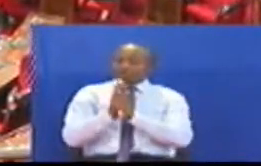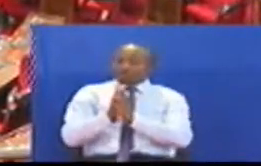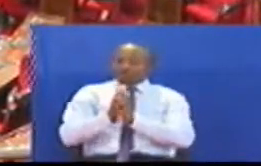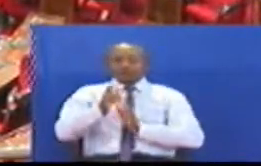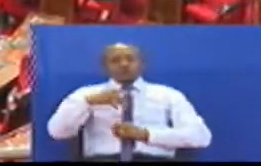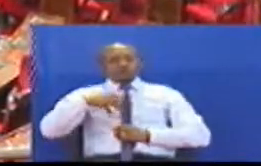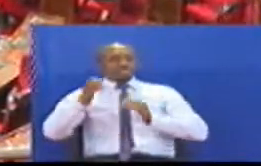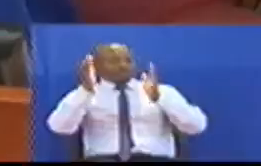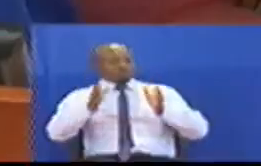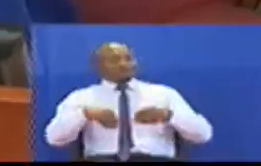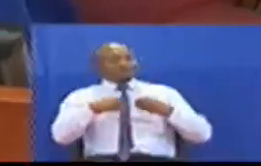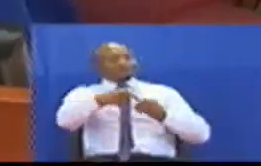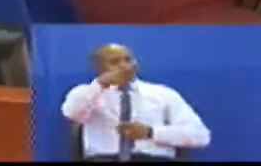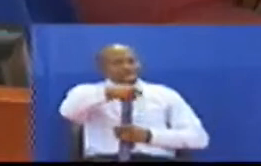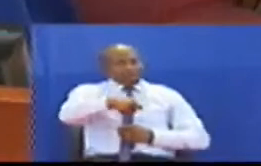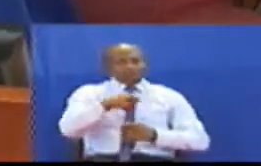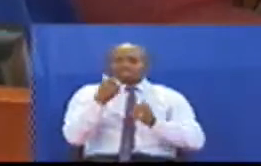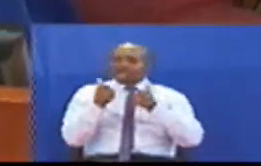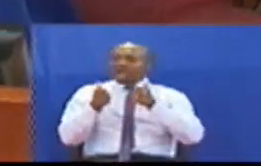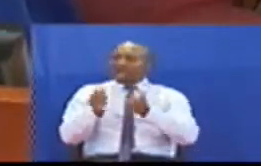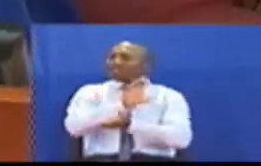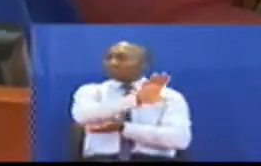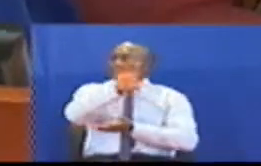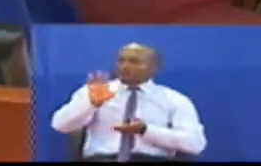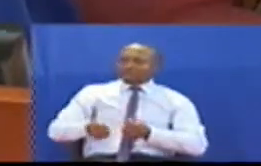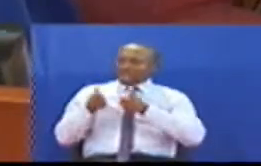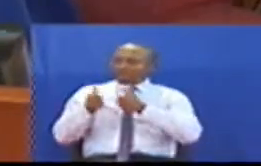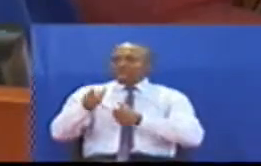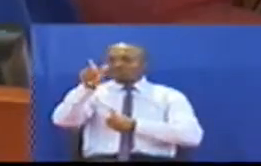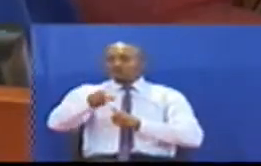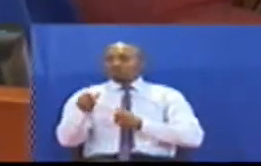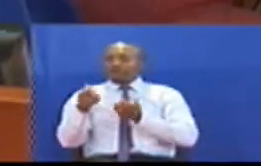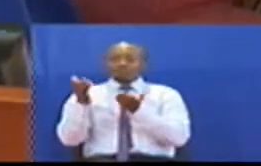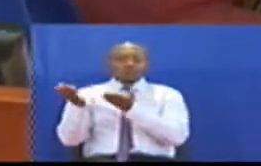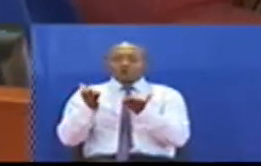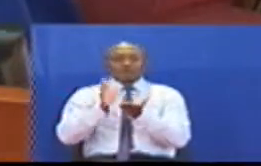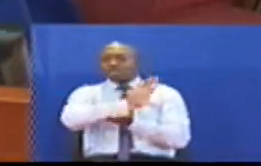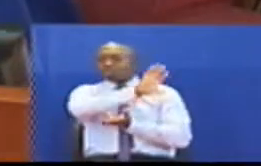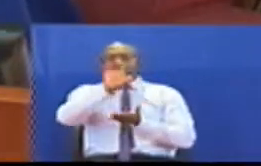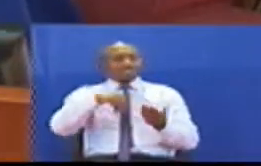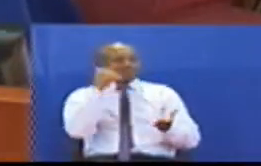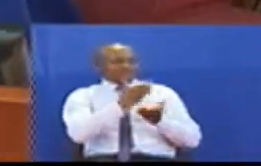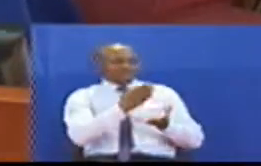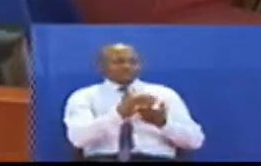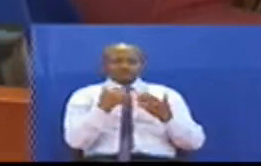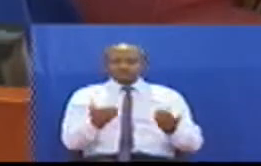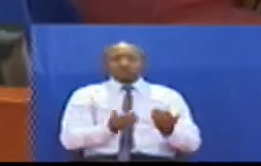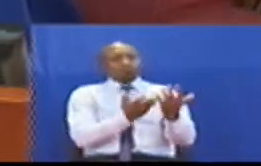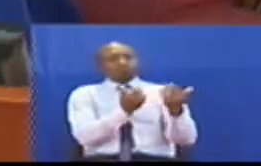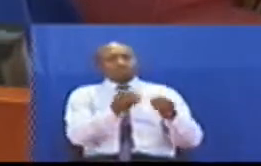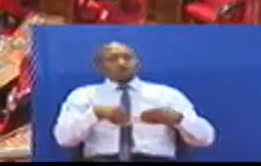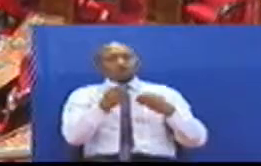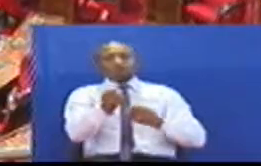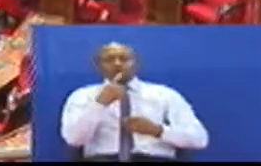kwamba ahadi zote zile alizokuwa amewaahidi watu wa Msoma hatumdai hata moja. Tunachosubiri ni kumpa tu kura za